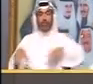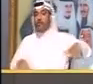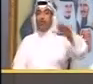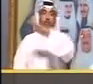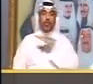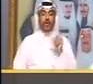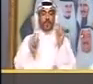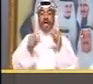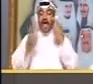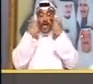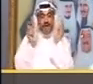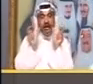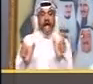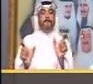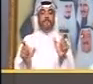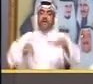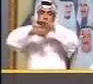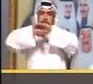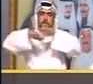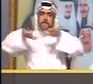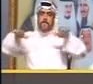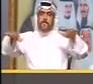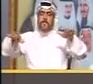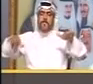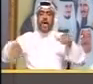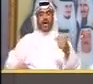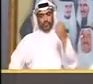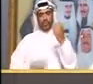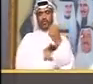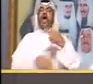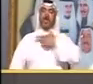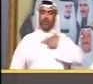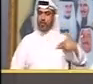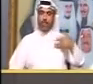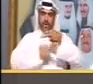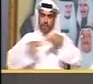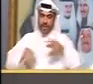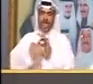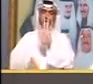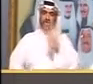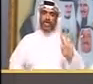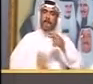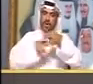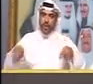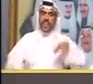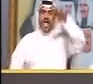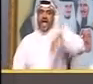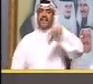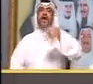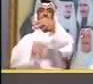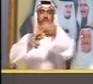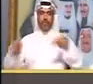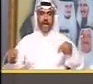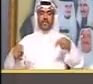أمور تجعل الأمن يكون غير متوازن. استطاعت الحكومة الكويتية، الشعب الكويتي، الدولة الكويتية